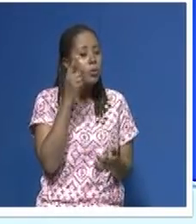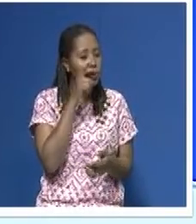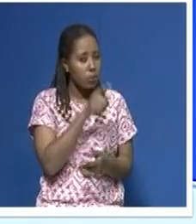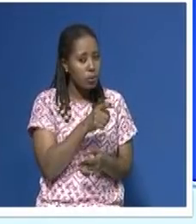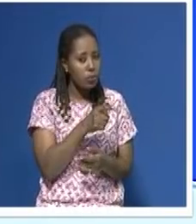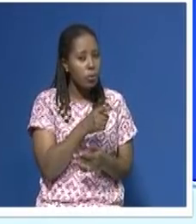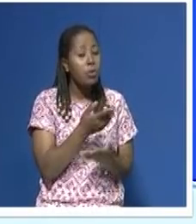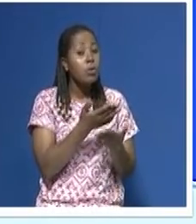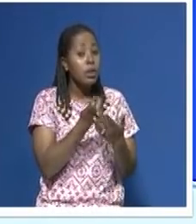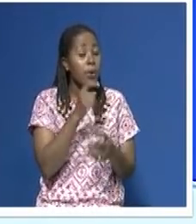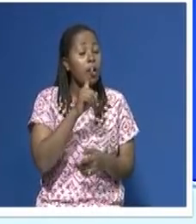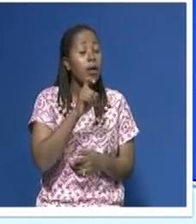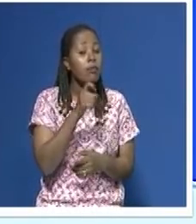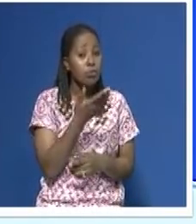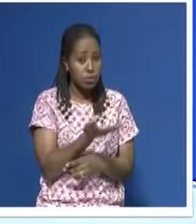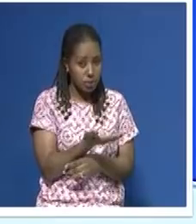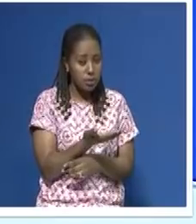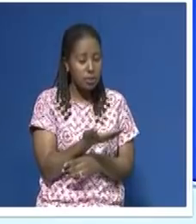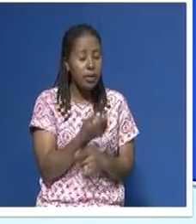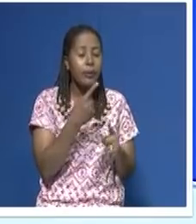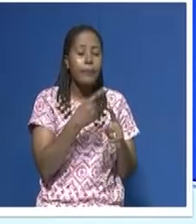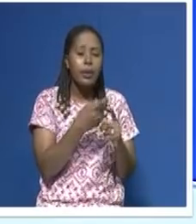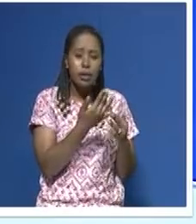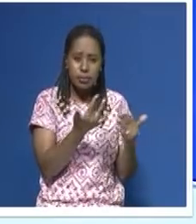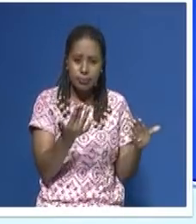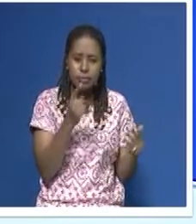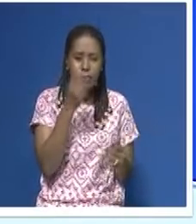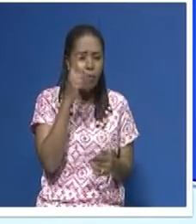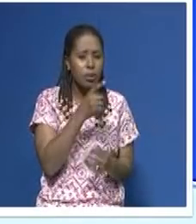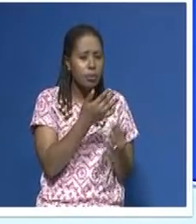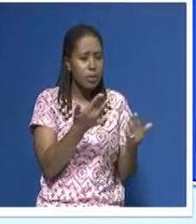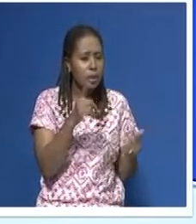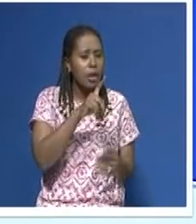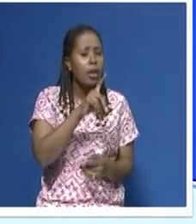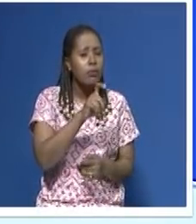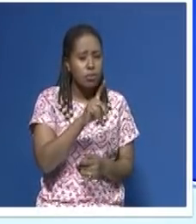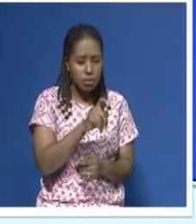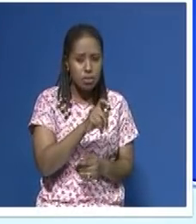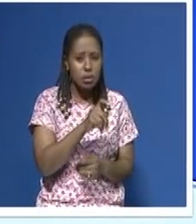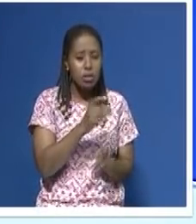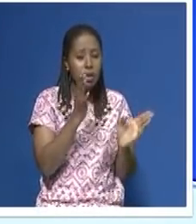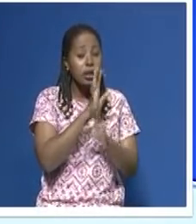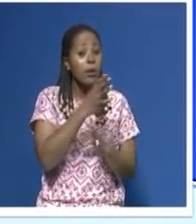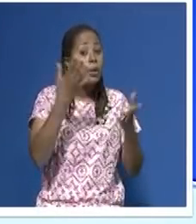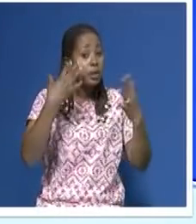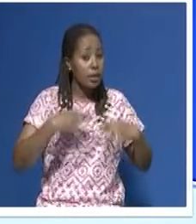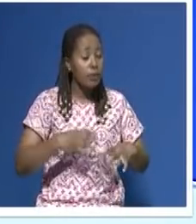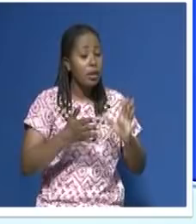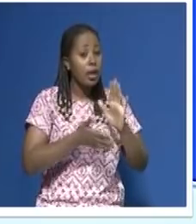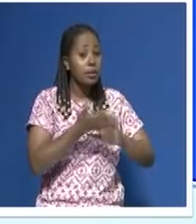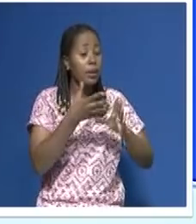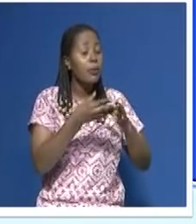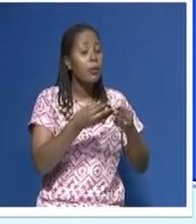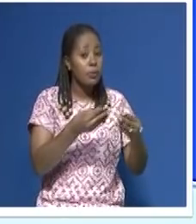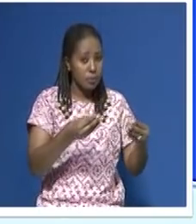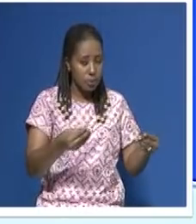huu unasababishwa na virusi, na mara nyingi magonjwa mengi ya virusi hali yako ya kiafya itadhoofu